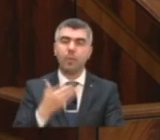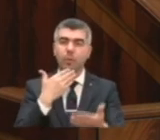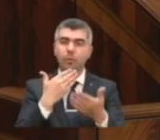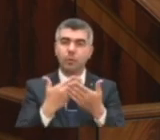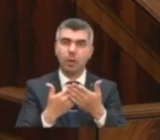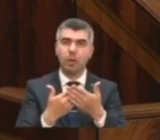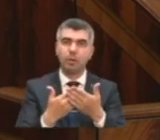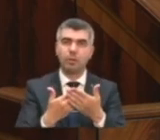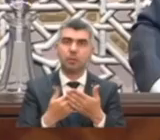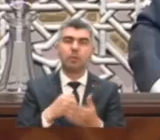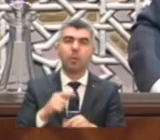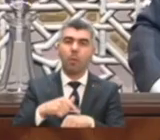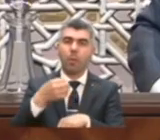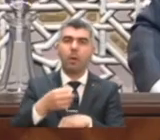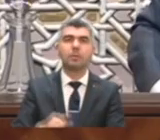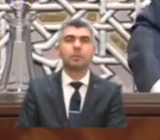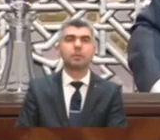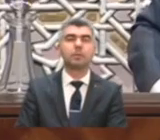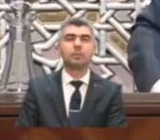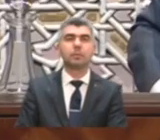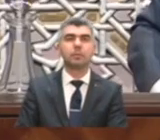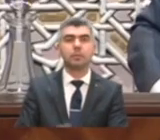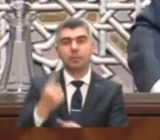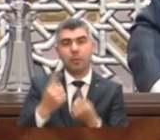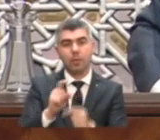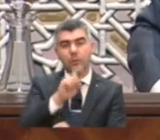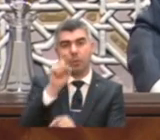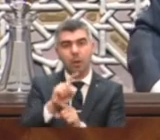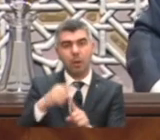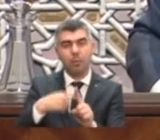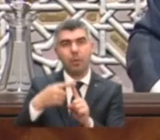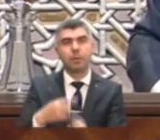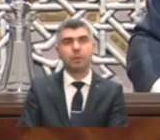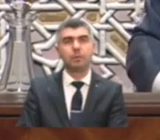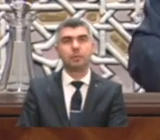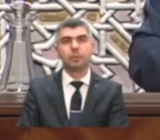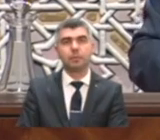الازمه. محترم انتهى الوقت، هل من تعقيب اضافي؟